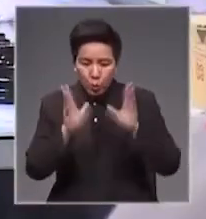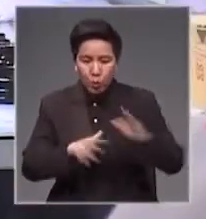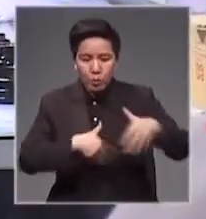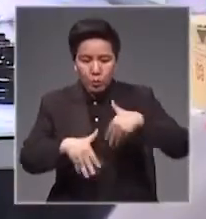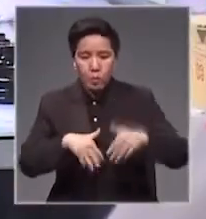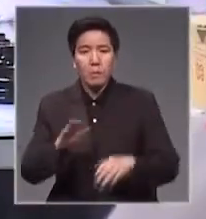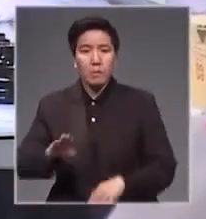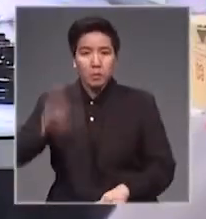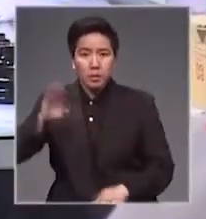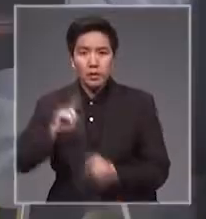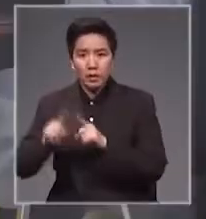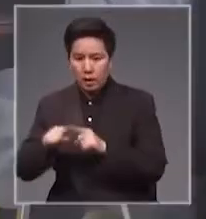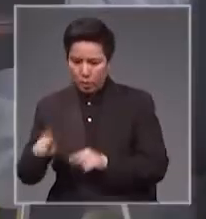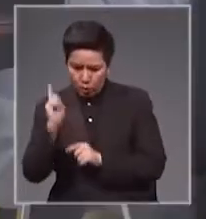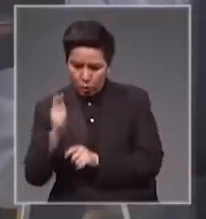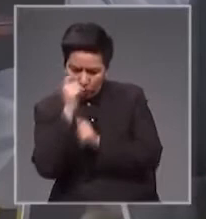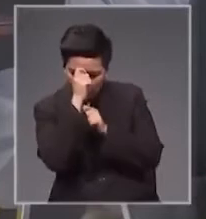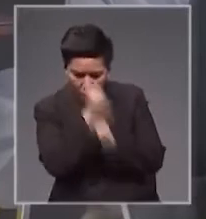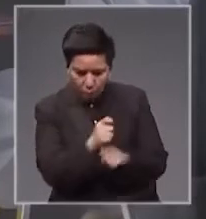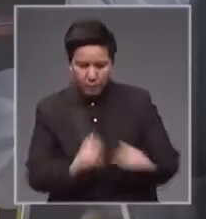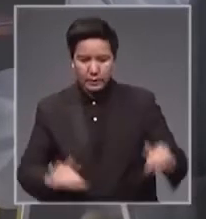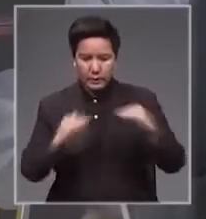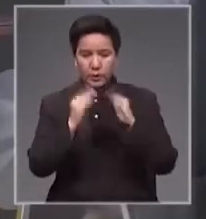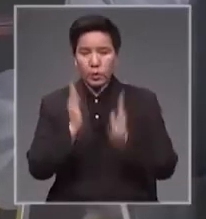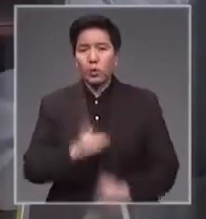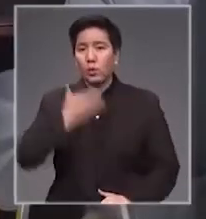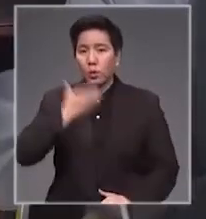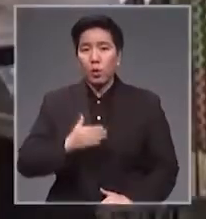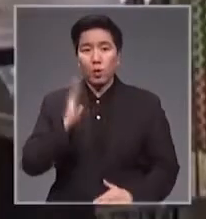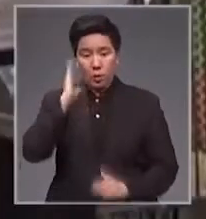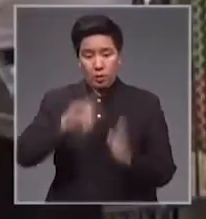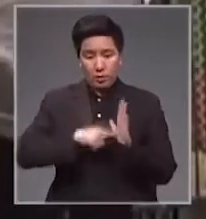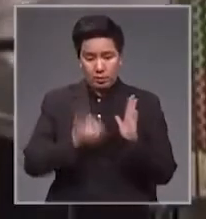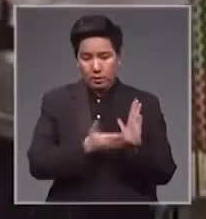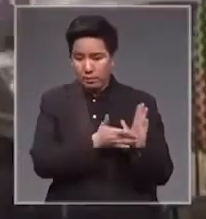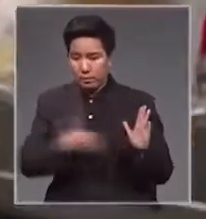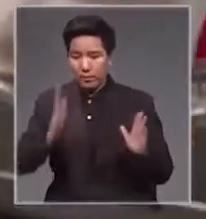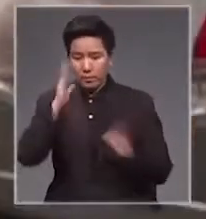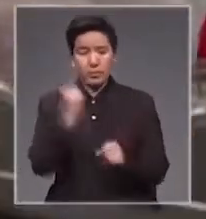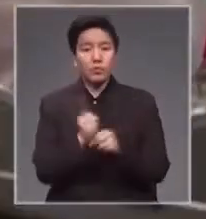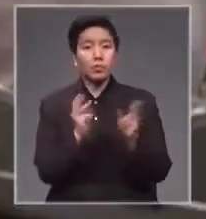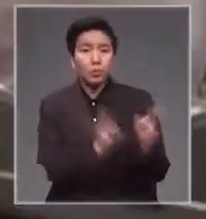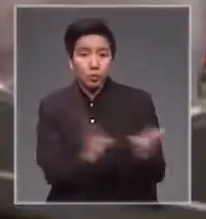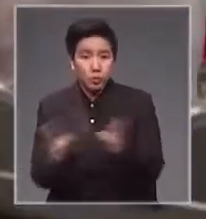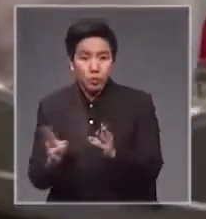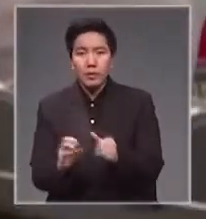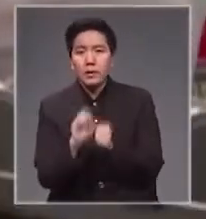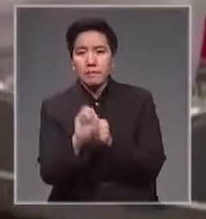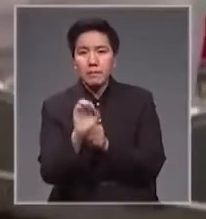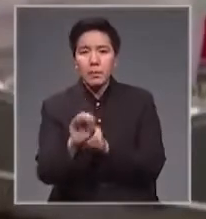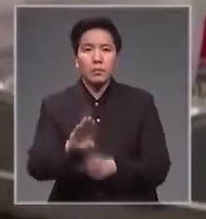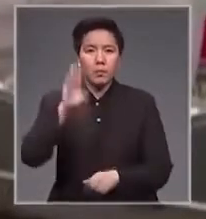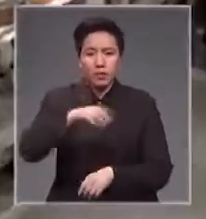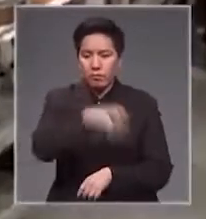อบการเคารพสิทธิมนุษยชนมาโดยตลอดซึ่งต่อจากนี้ไปรัฐบาลจะจัดทำแนวทางและให้คำแนะนำภาคธุรกิจ